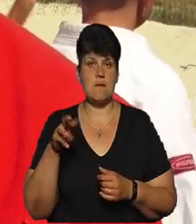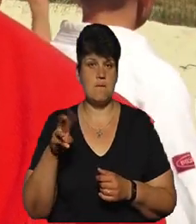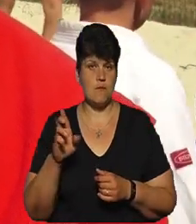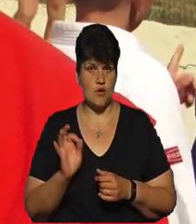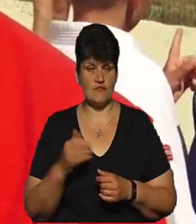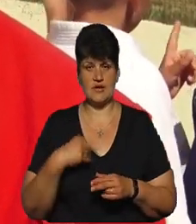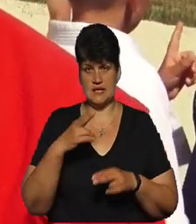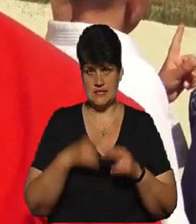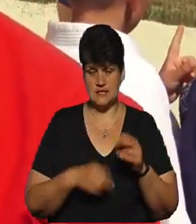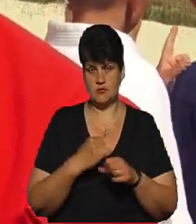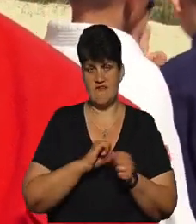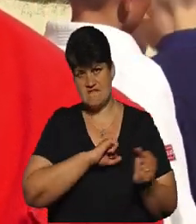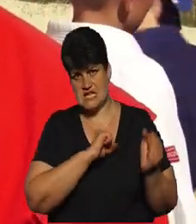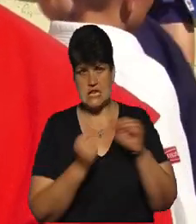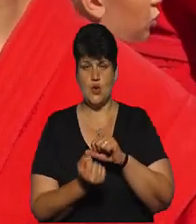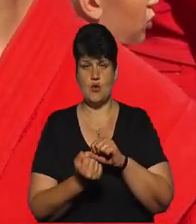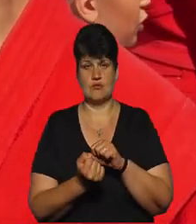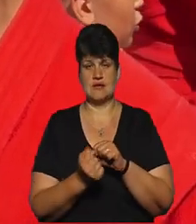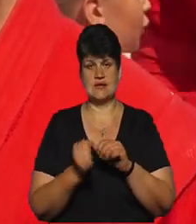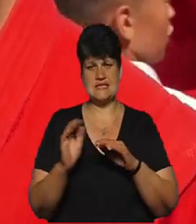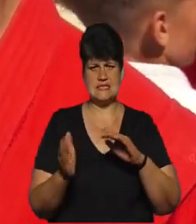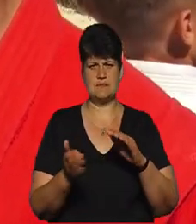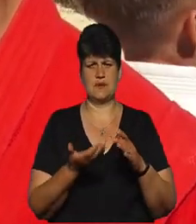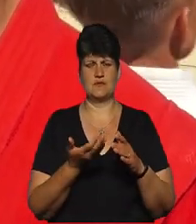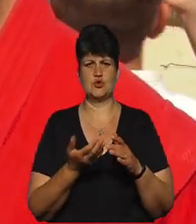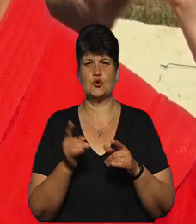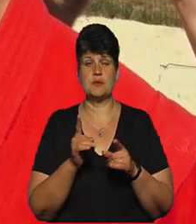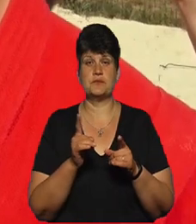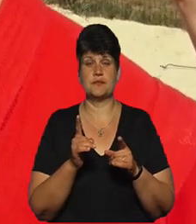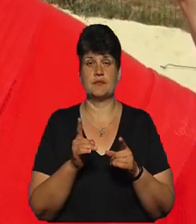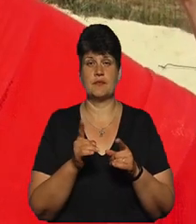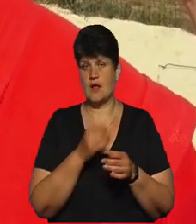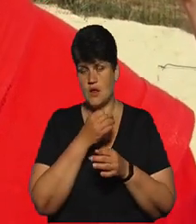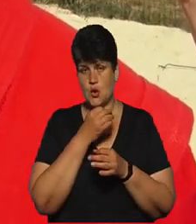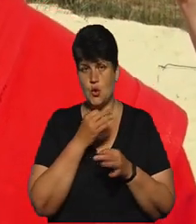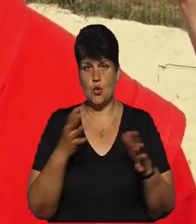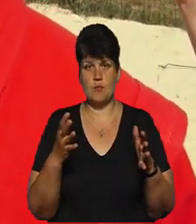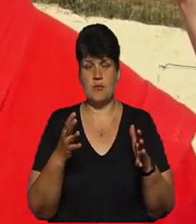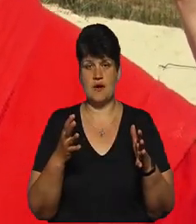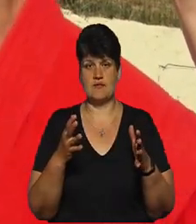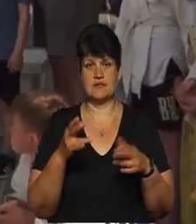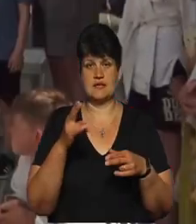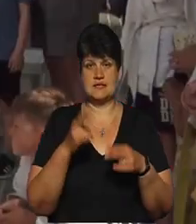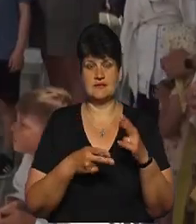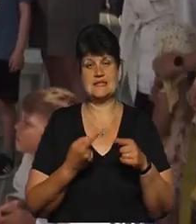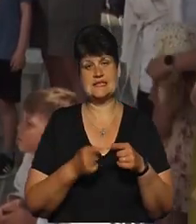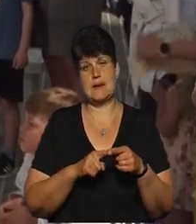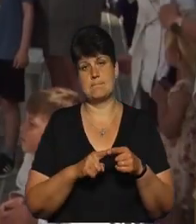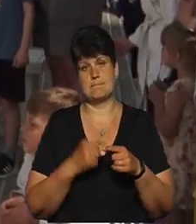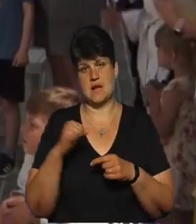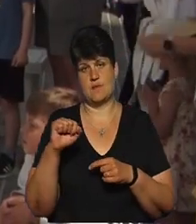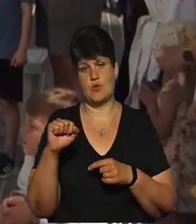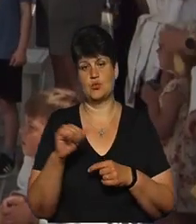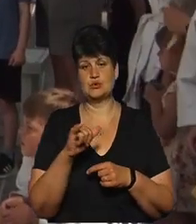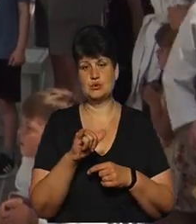виконав кидок, яким збив суперника на плече, тому що в пляжному самбо любе торкання третьої кінцівки – це перемога. Устим Басан